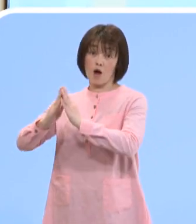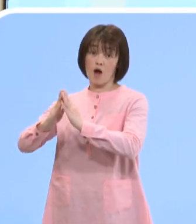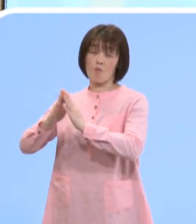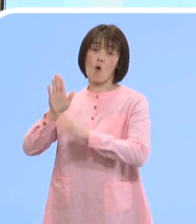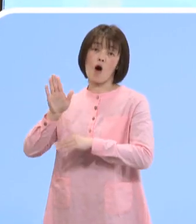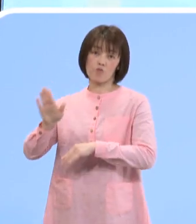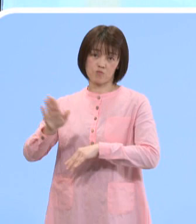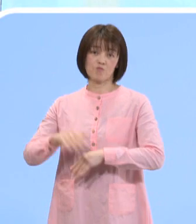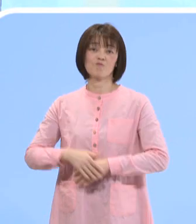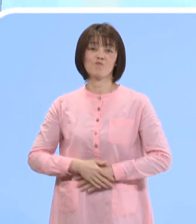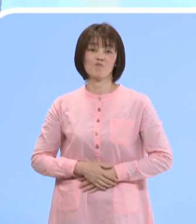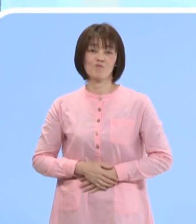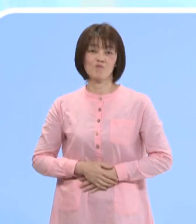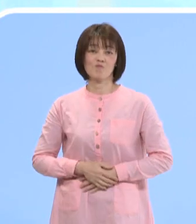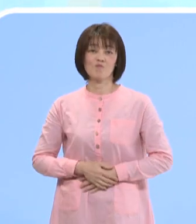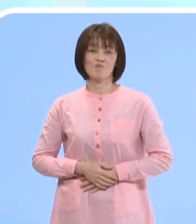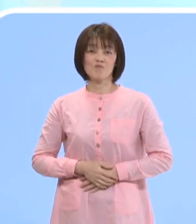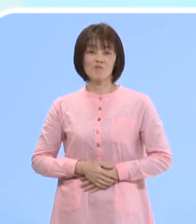ースなどがあります。